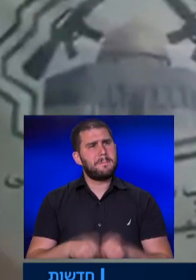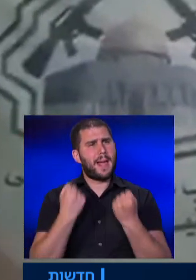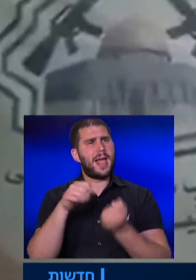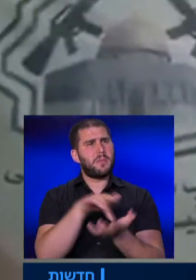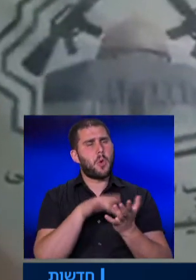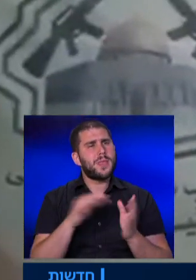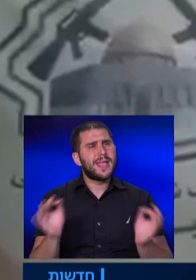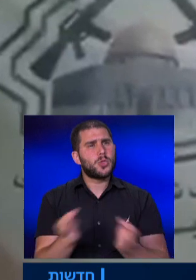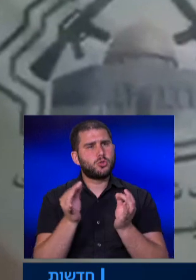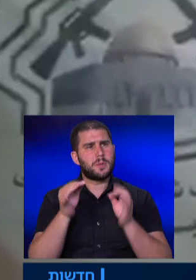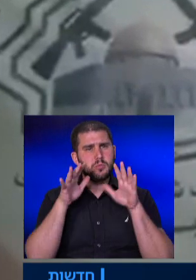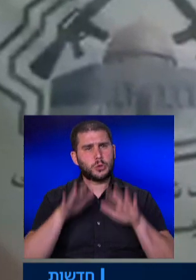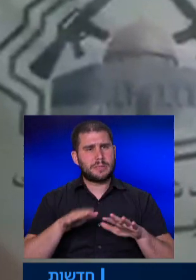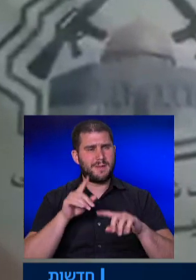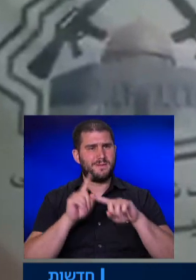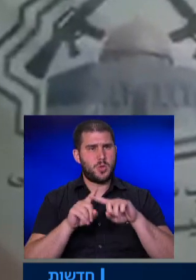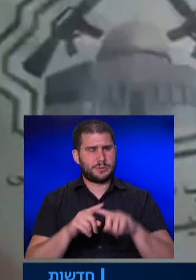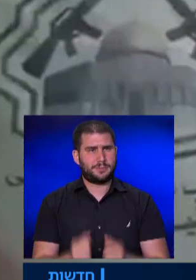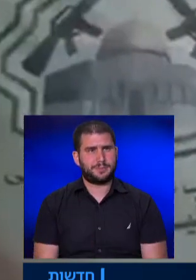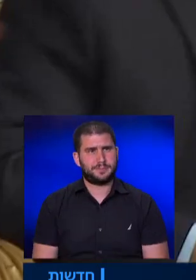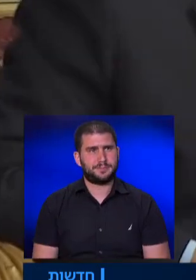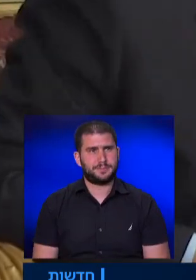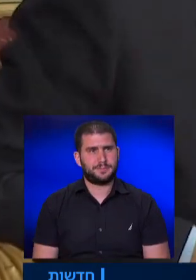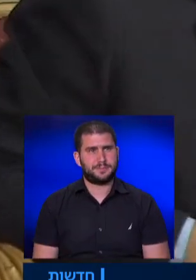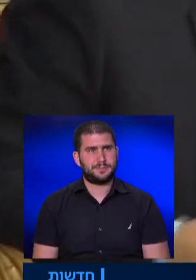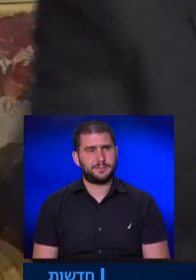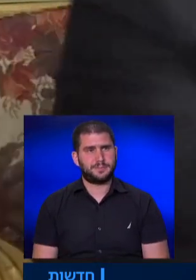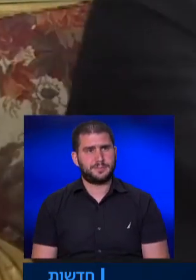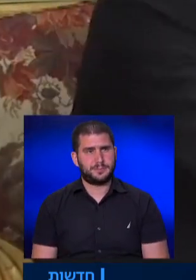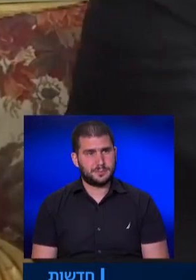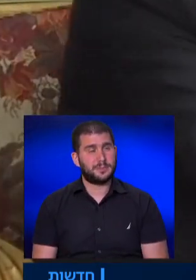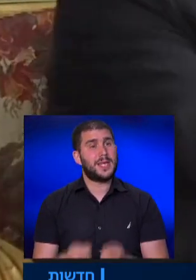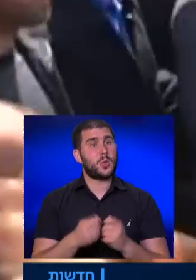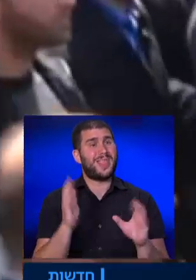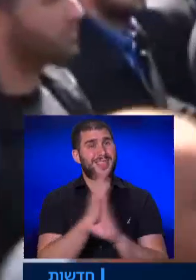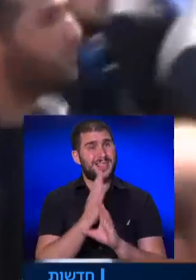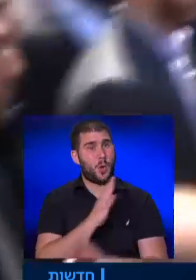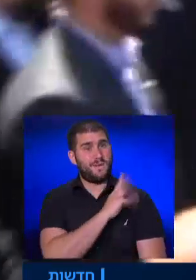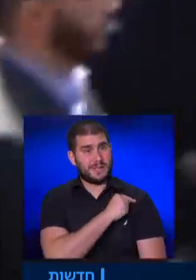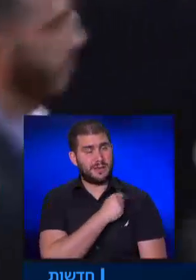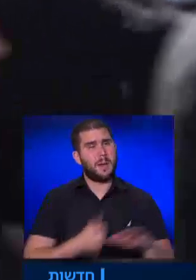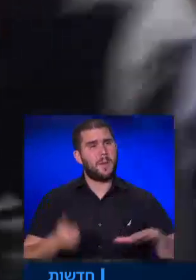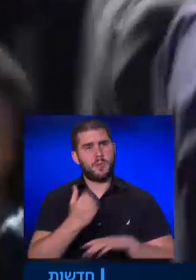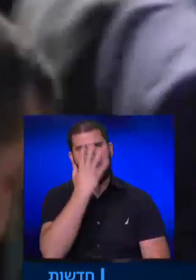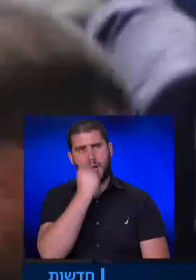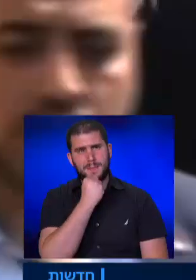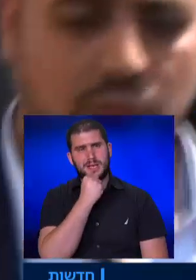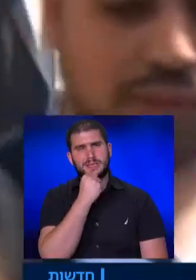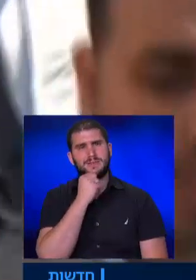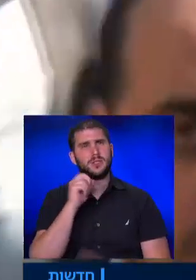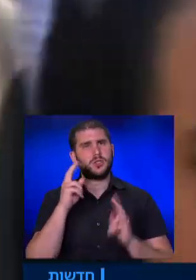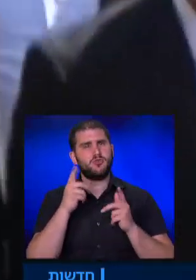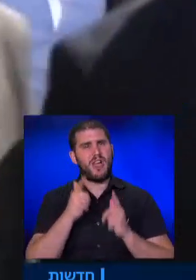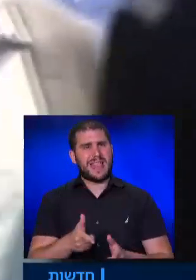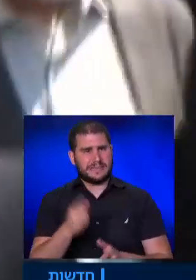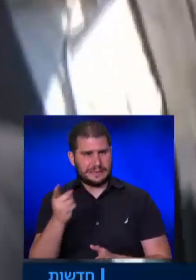ואנטיהק בלמוקדסת אל-אסלאמיה ואל-מסיחיה. ארגוני הטרור הפלסטינים ובראשם חמאס והג'יהאד האיסלאמי ברחו